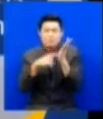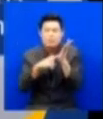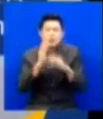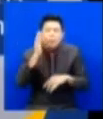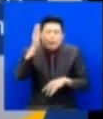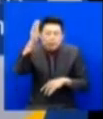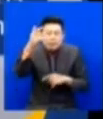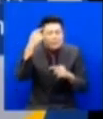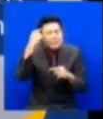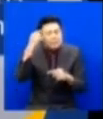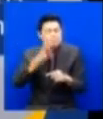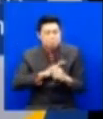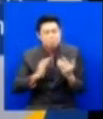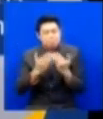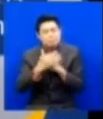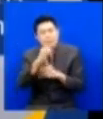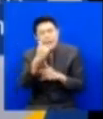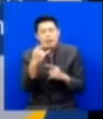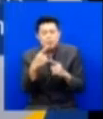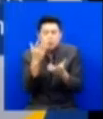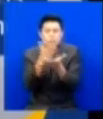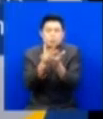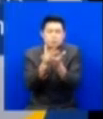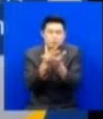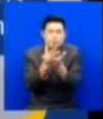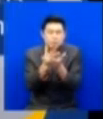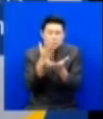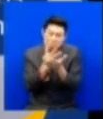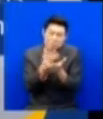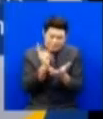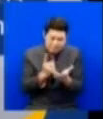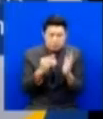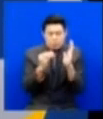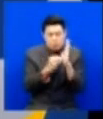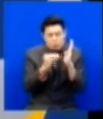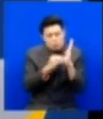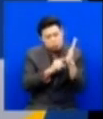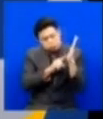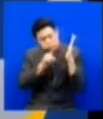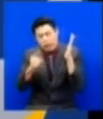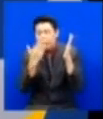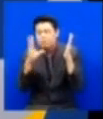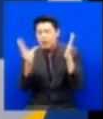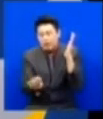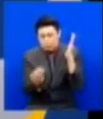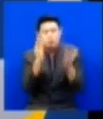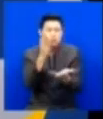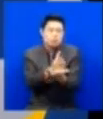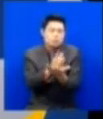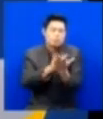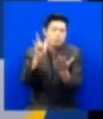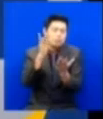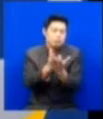มีแนวโน้ ม ว่าอาจจะหยุดบินมีแนวโน้มแต่หยุดบินจริงๆเนี่ยคือกรุงเทพโจฮันเนสเบิร์กแอฟริกาใต้อันนี้หยุด